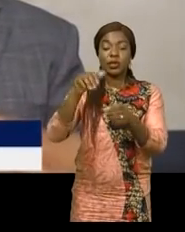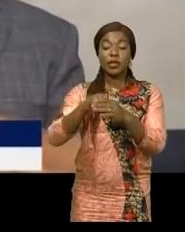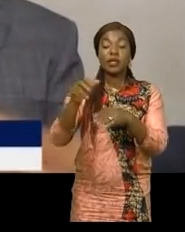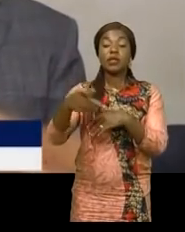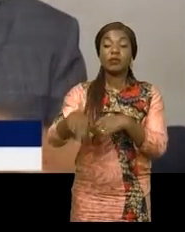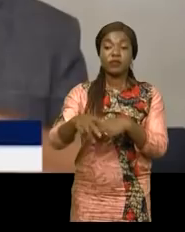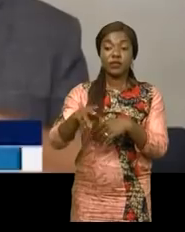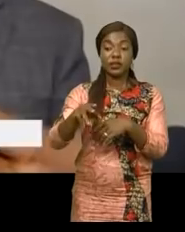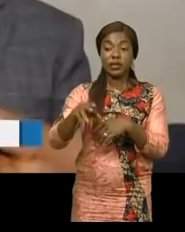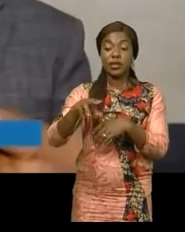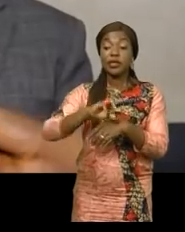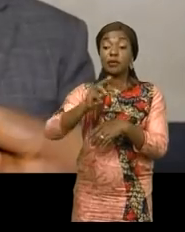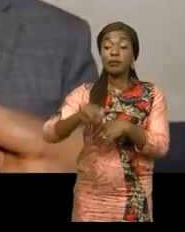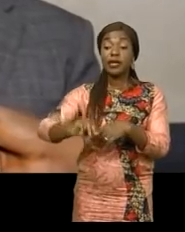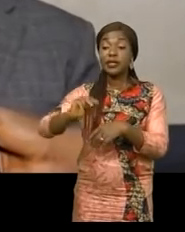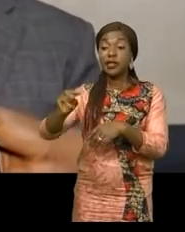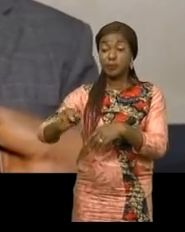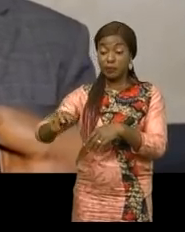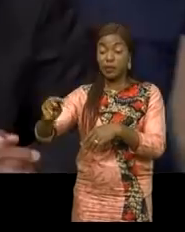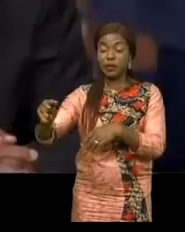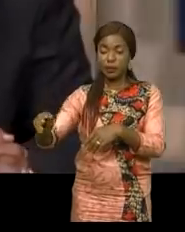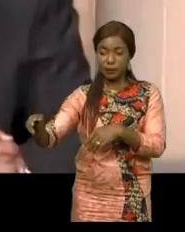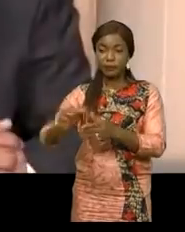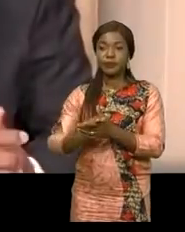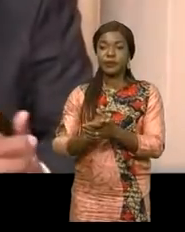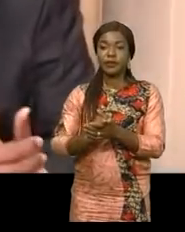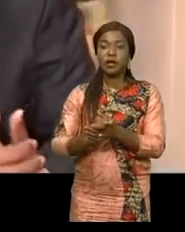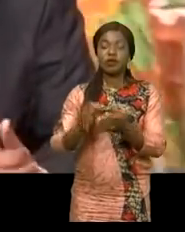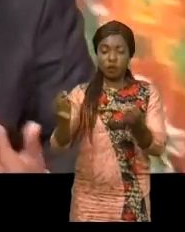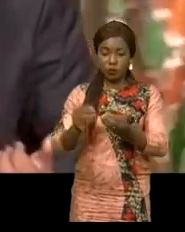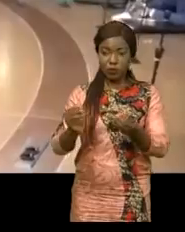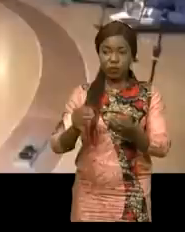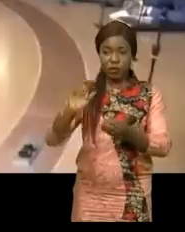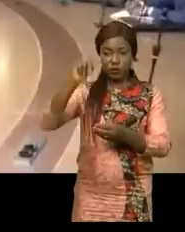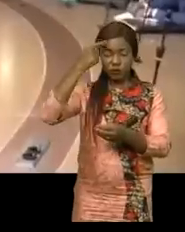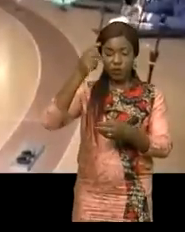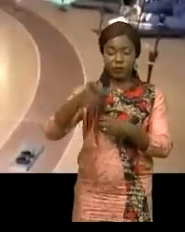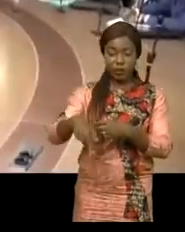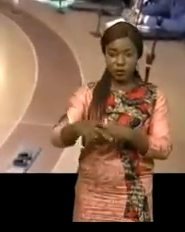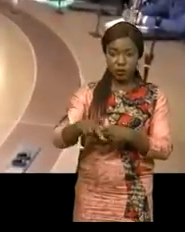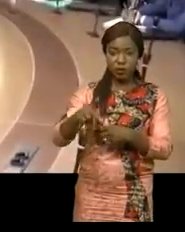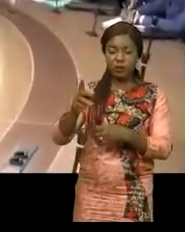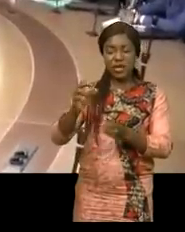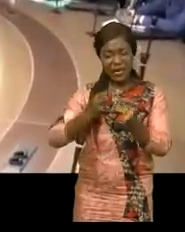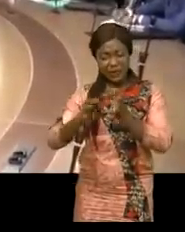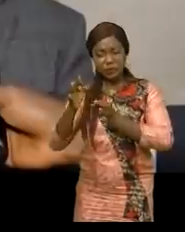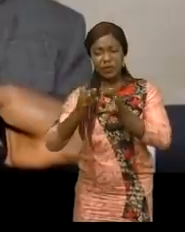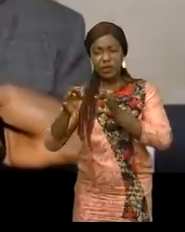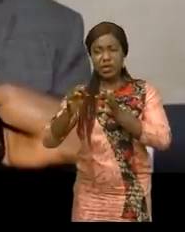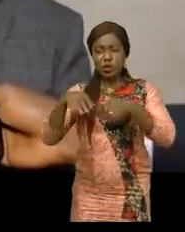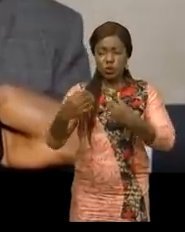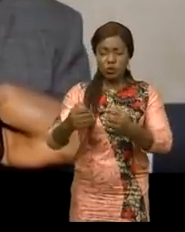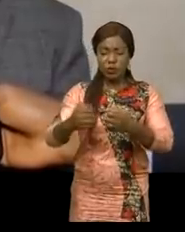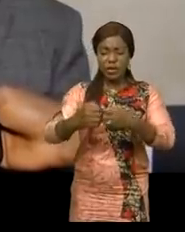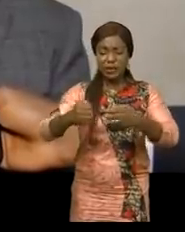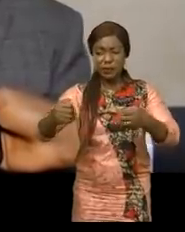du maniema et la présenter cet album en bocaux du mouvement national parce que on a tous exposés et que musée